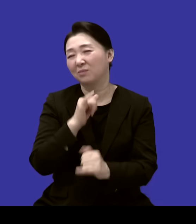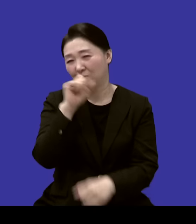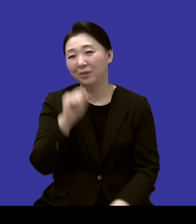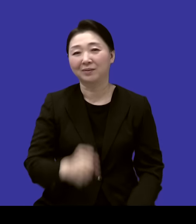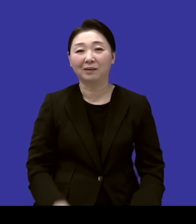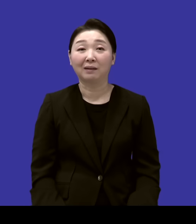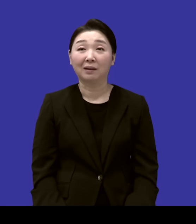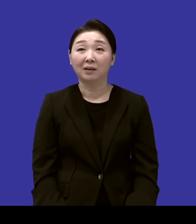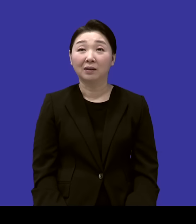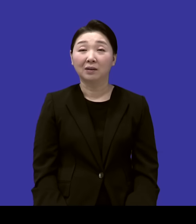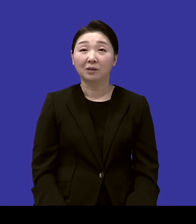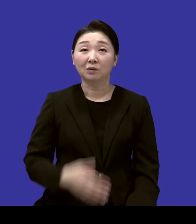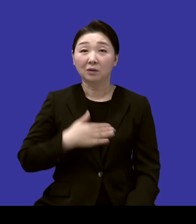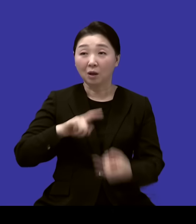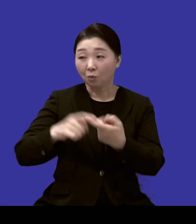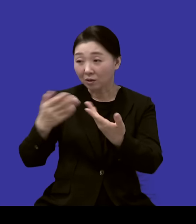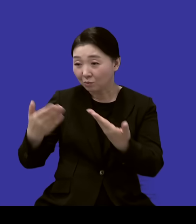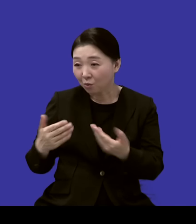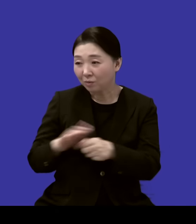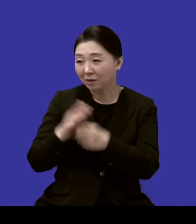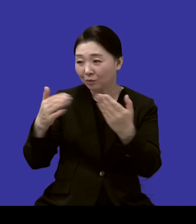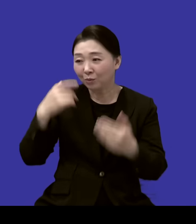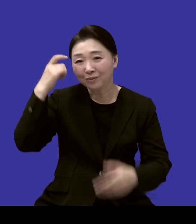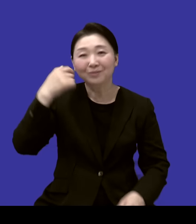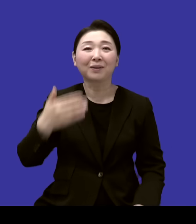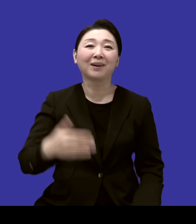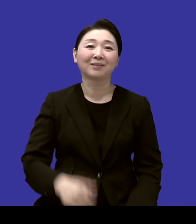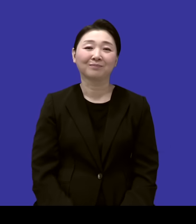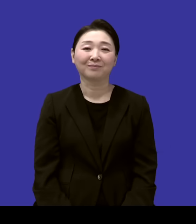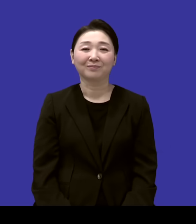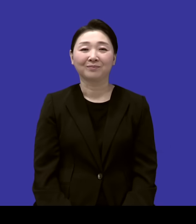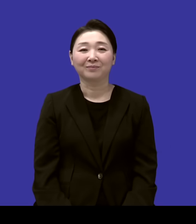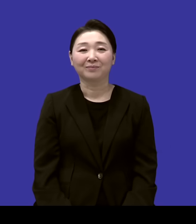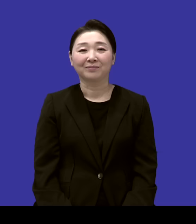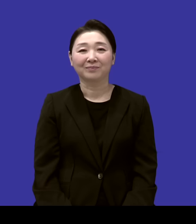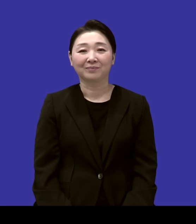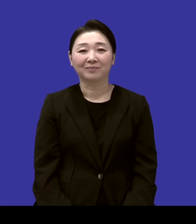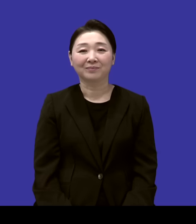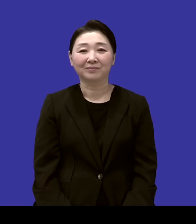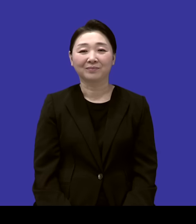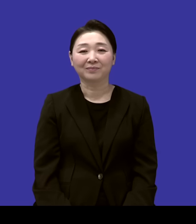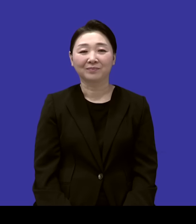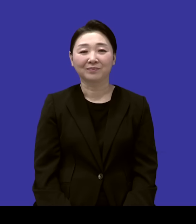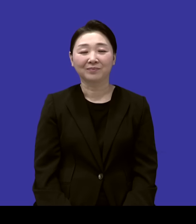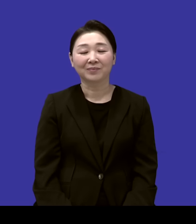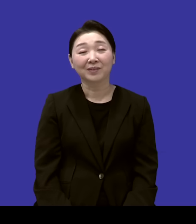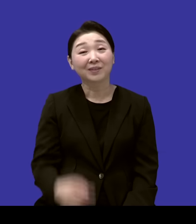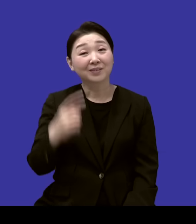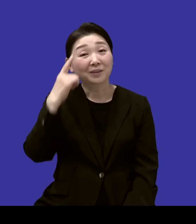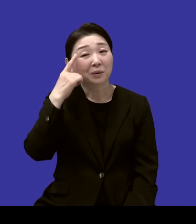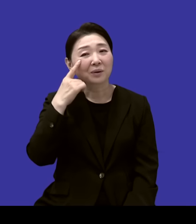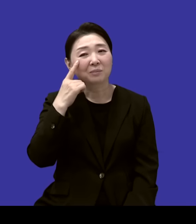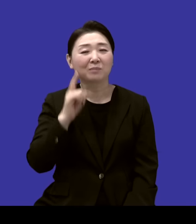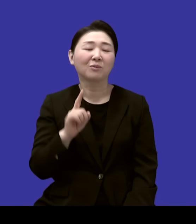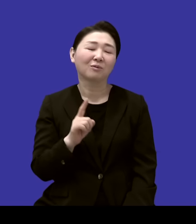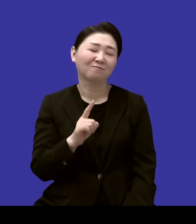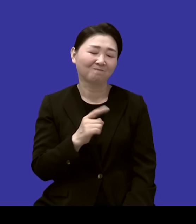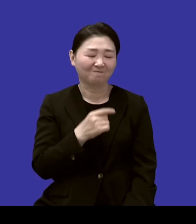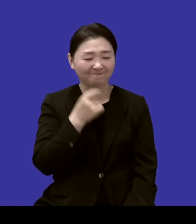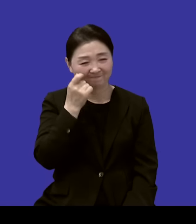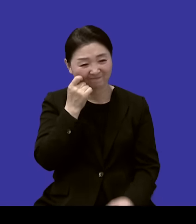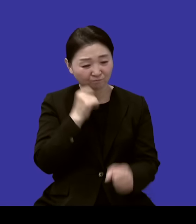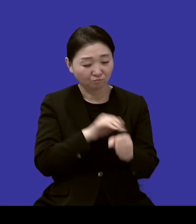저에게 관심을 보여주시고 너무 저를 사랑해 주시는 게 느껴지더라고요. 그랬겠네요. 아, 그냥 상상만 해도 어. 너무